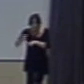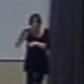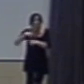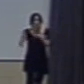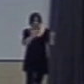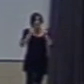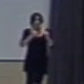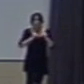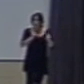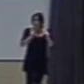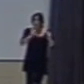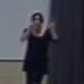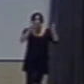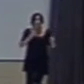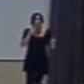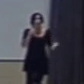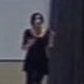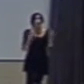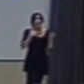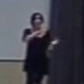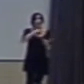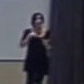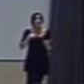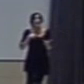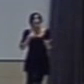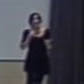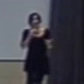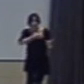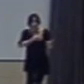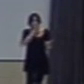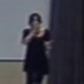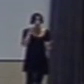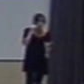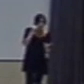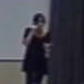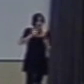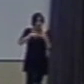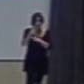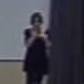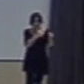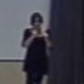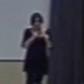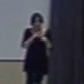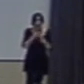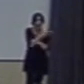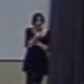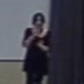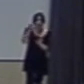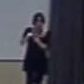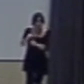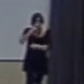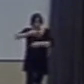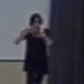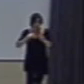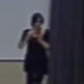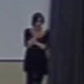de com contrastem, si això és veritat o no, o amb qui té més facilitat o qui té més dificultat per contrastar això, en podem parlar. Però bé, com veieu, una manifestació filmada